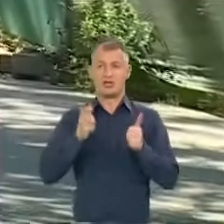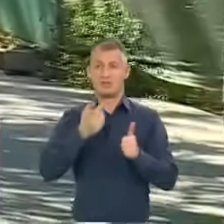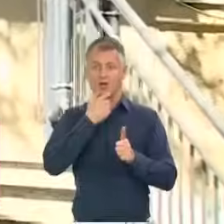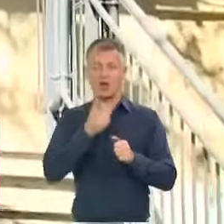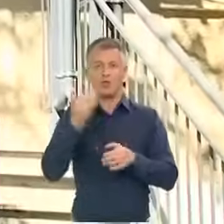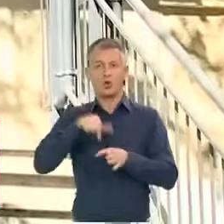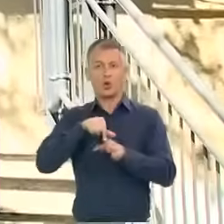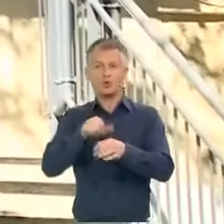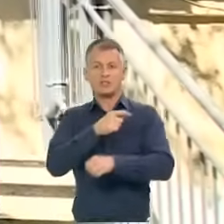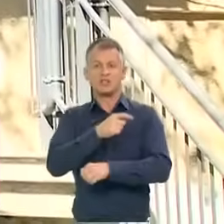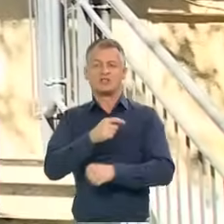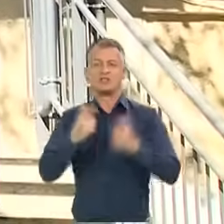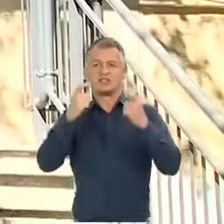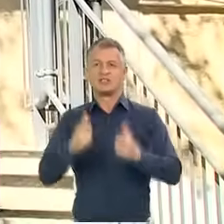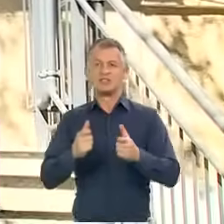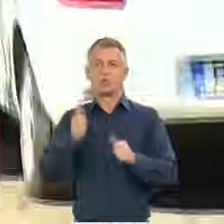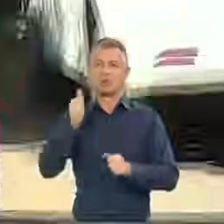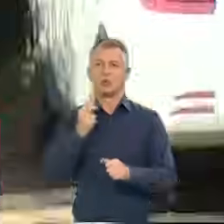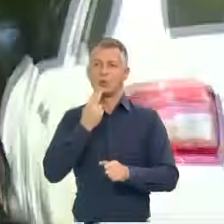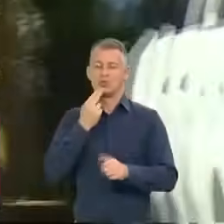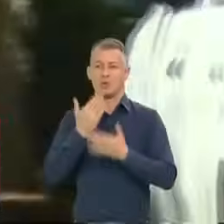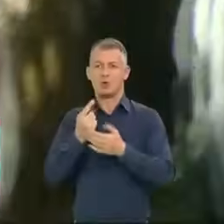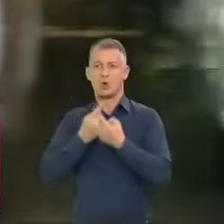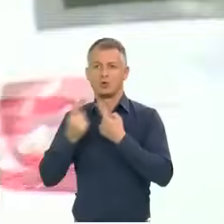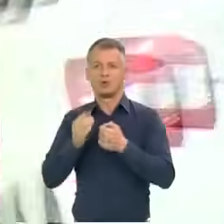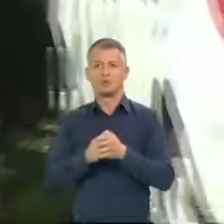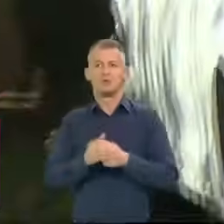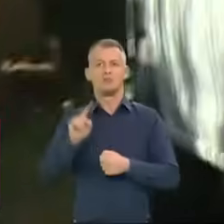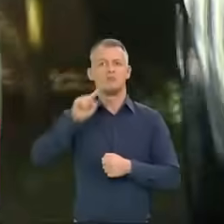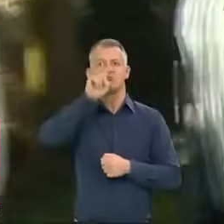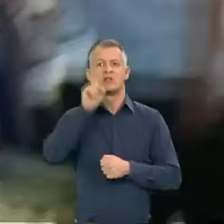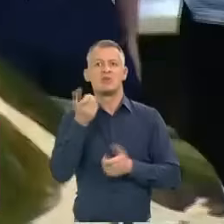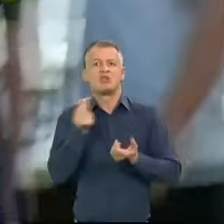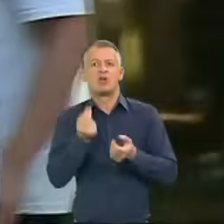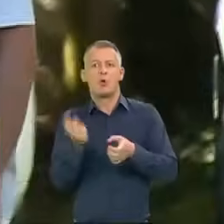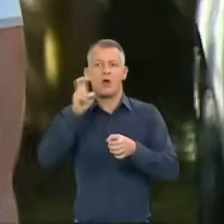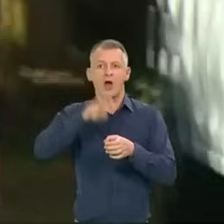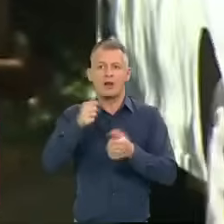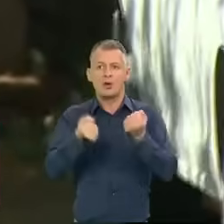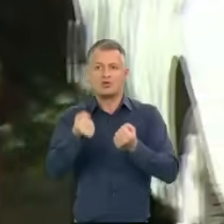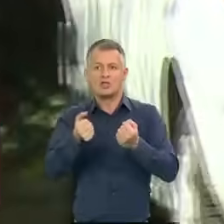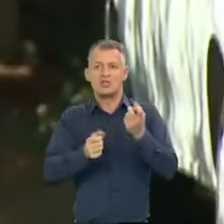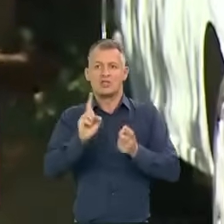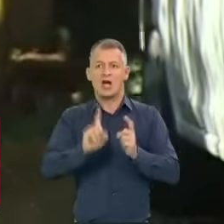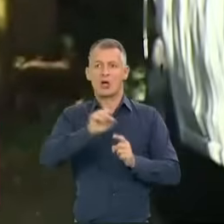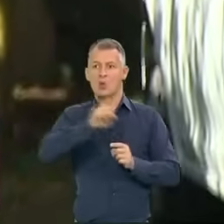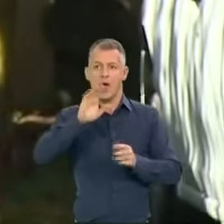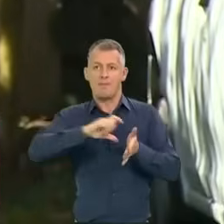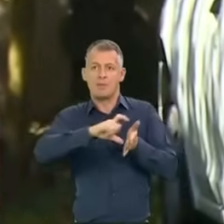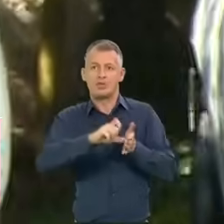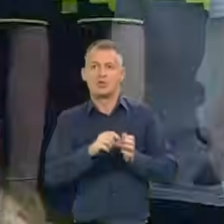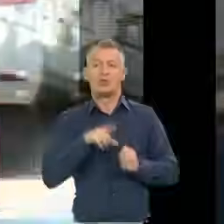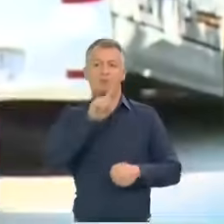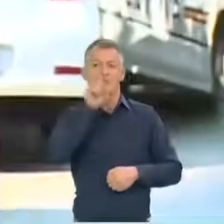Secția 11 de Poliție pentru audieri De ce te ai urcat la volan dacă nu ai permis nu te ai gândit că poți să omori pe